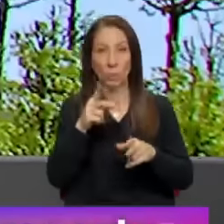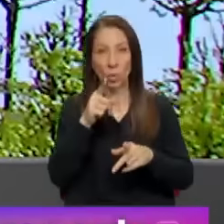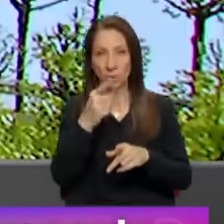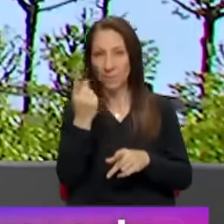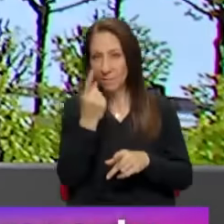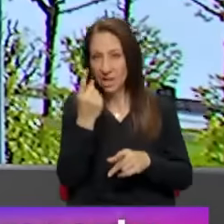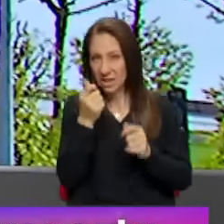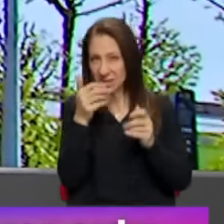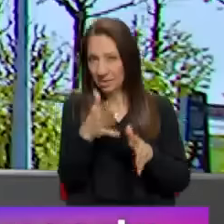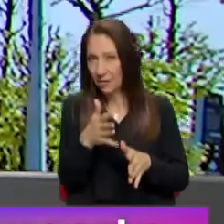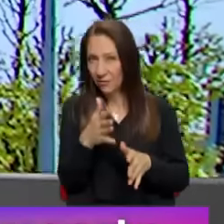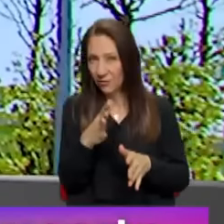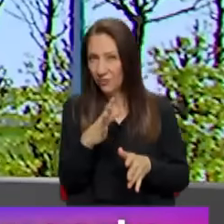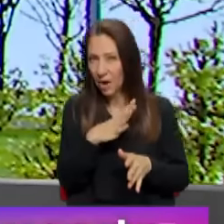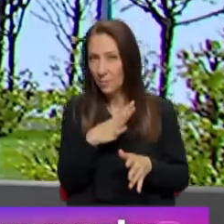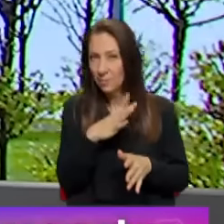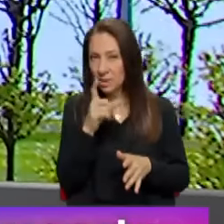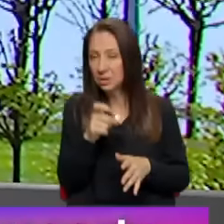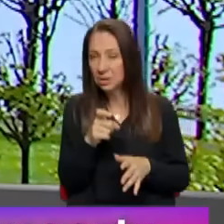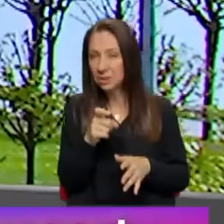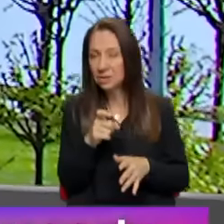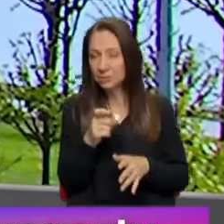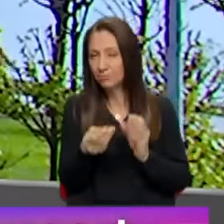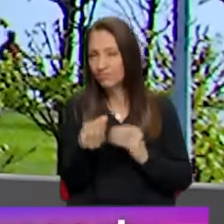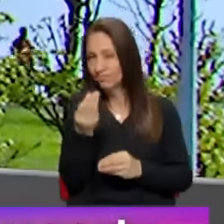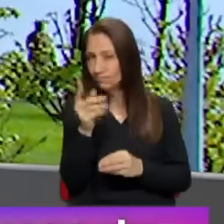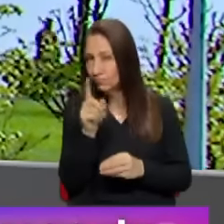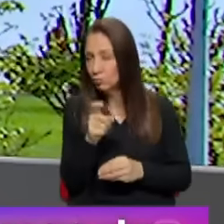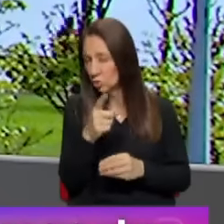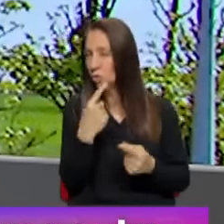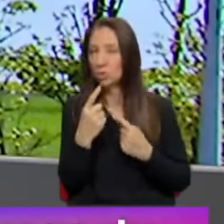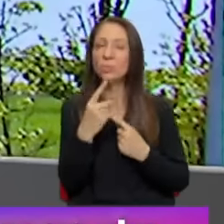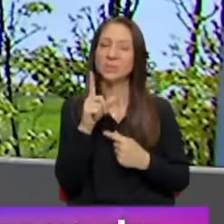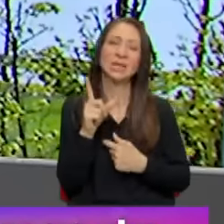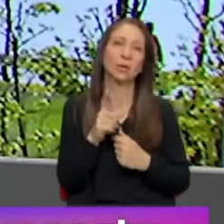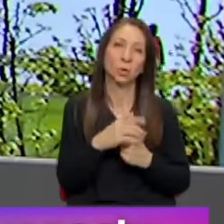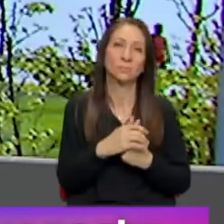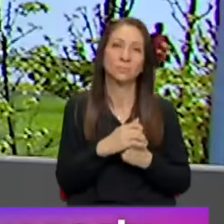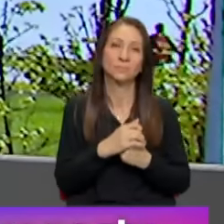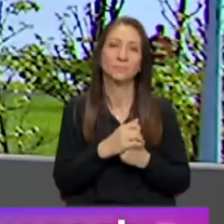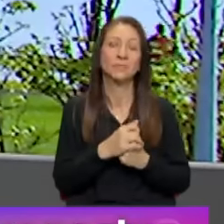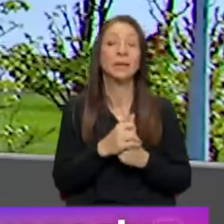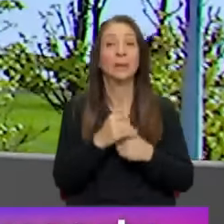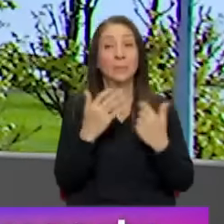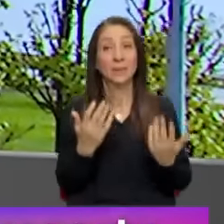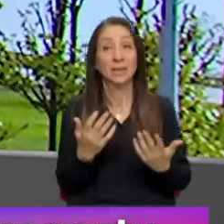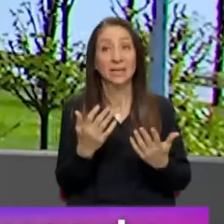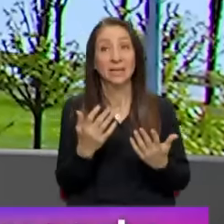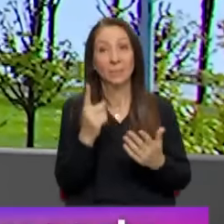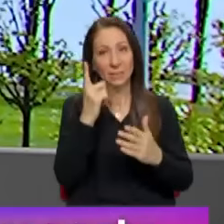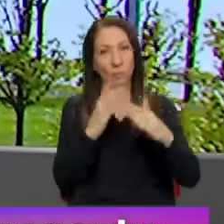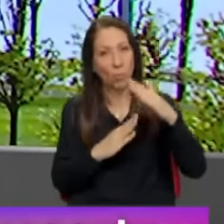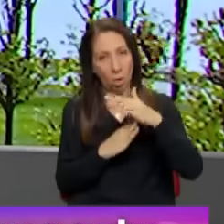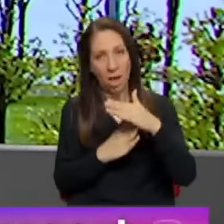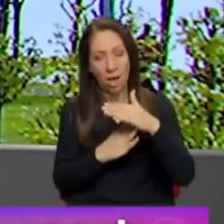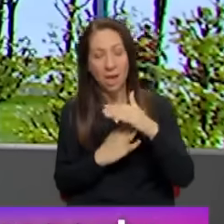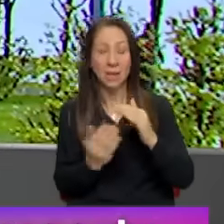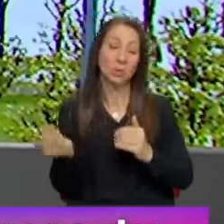da bir İsraf kalemi çıkıyor mu karşımıza? Bunu da konuşmamız gerekiyor. Peki bir molaya